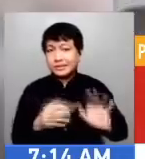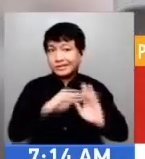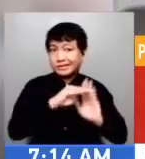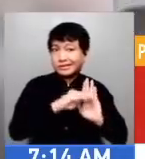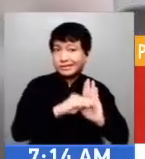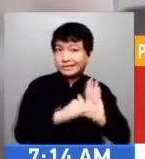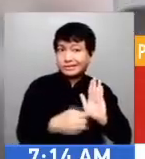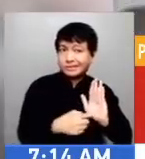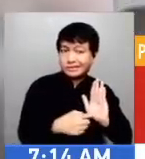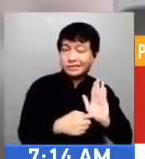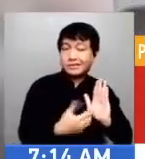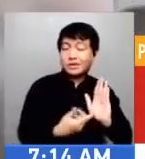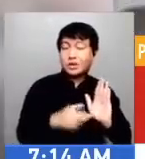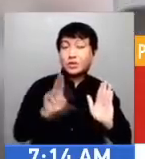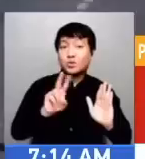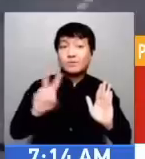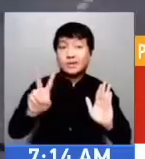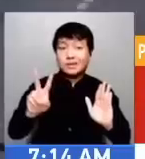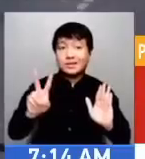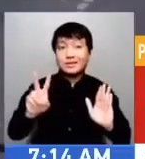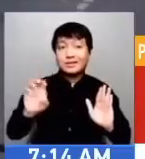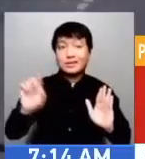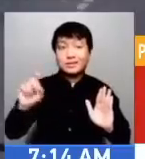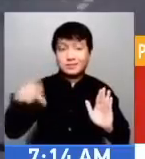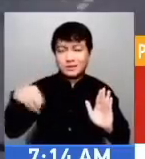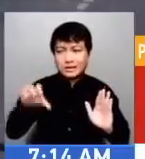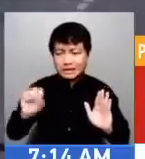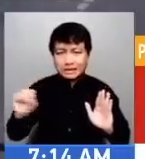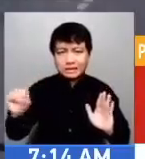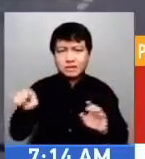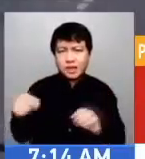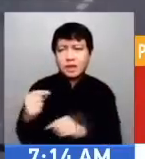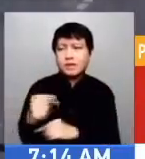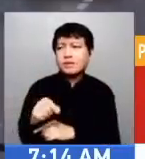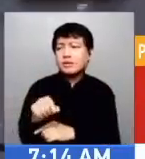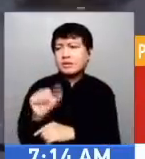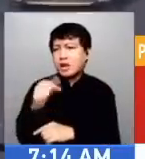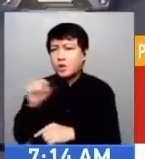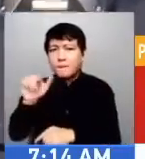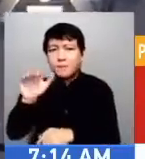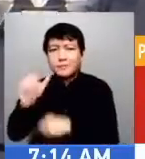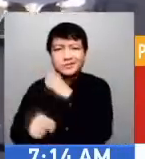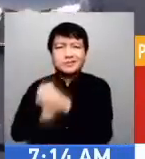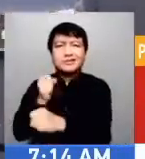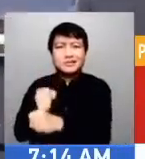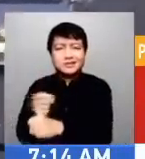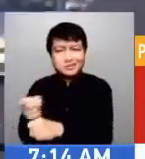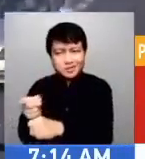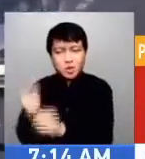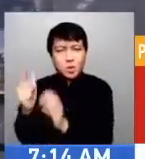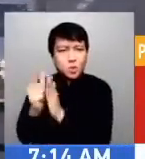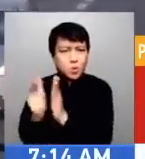UB Express, may 13 to 15 years, ayun naman po yung sinasabi doon sa batas